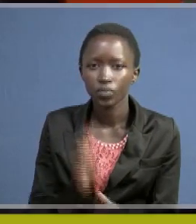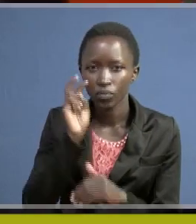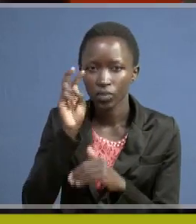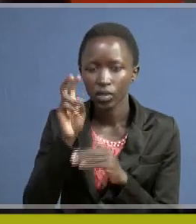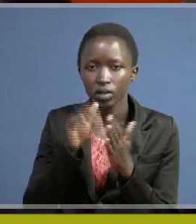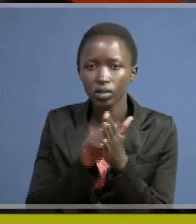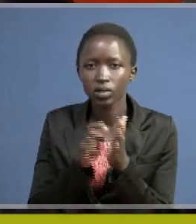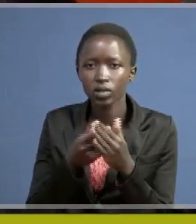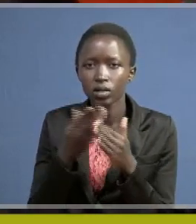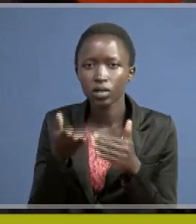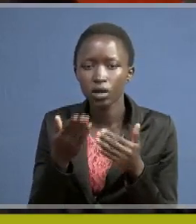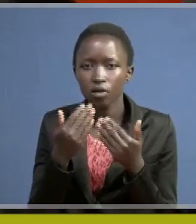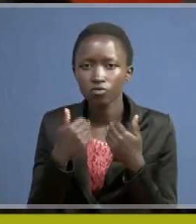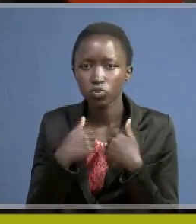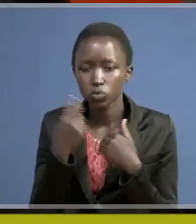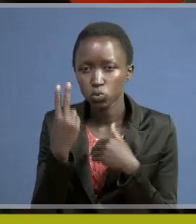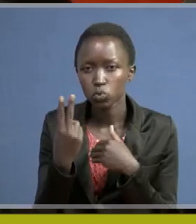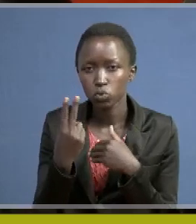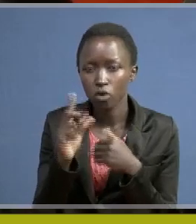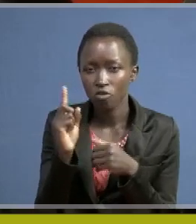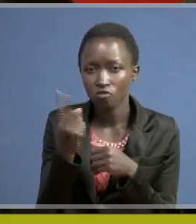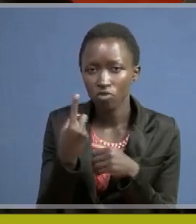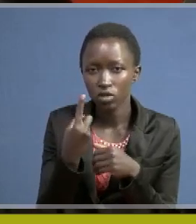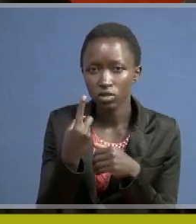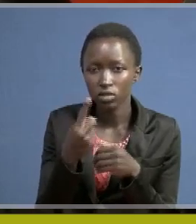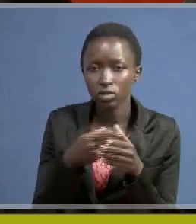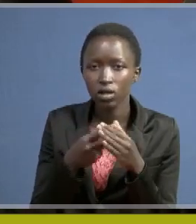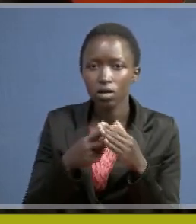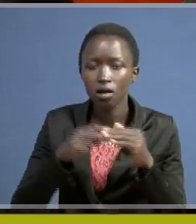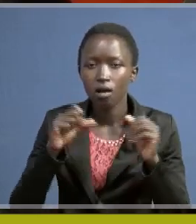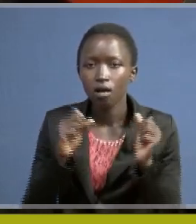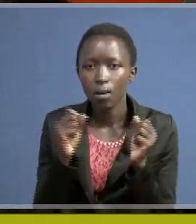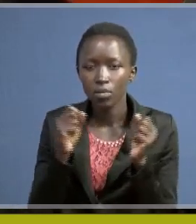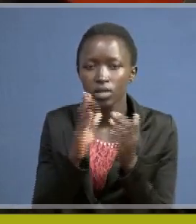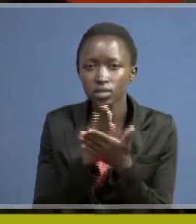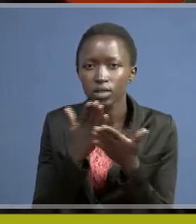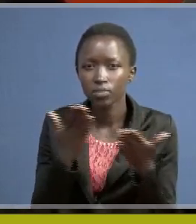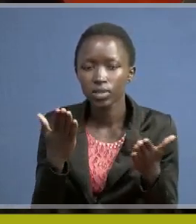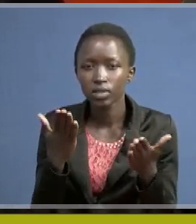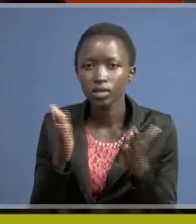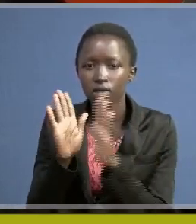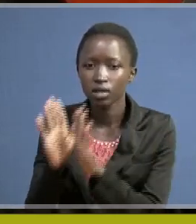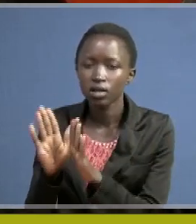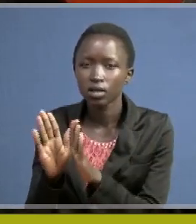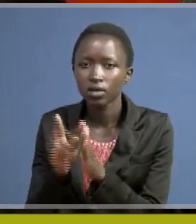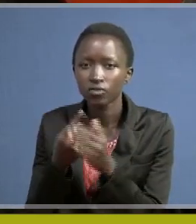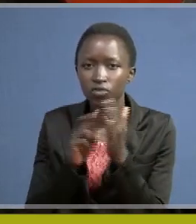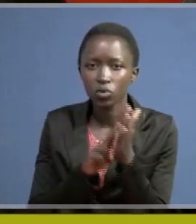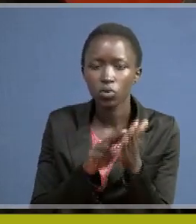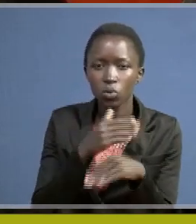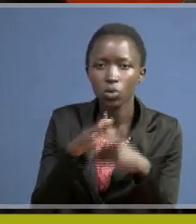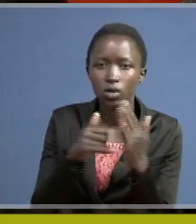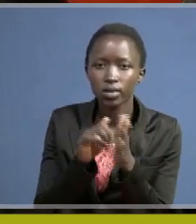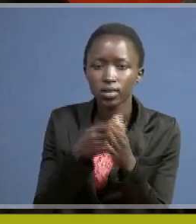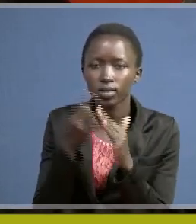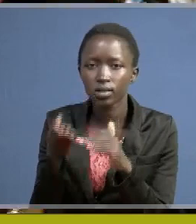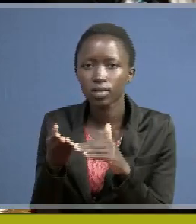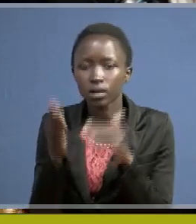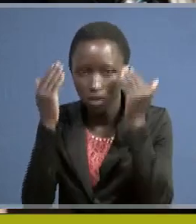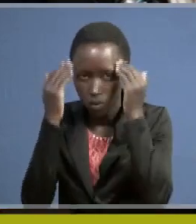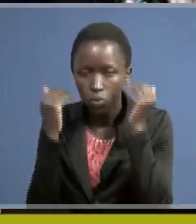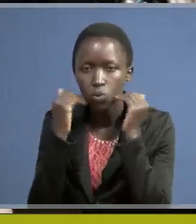Anaonekana kuwa na sura mbili, mwanzo ucheshi, jambo ambalo huacha mawakili na wote walioko